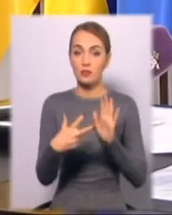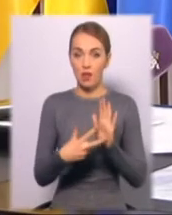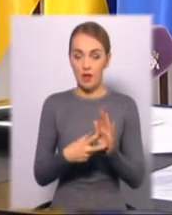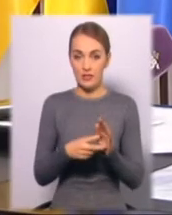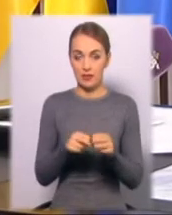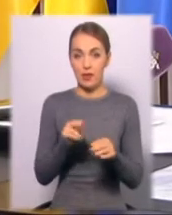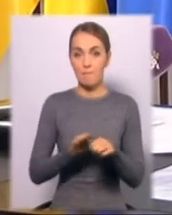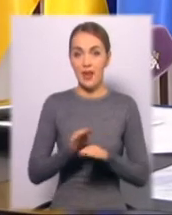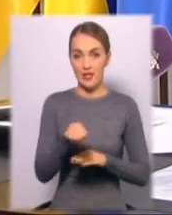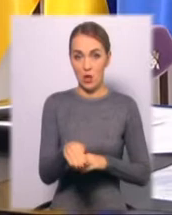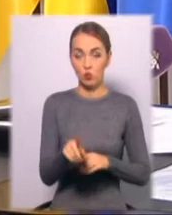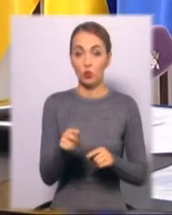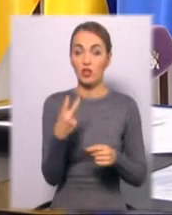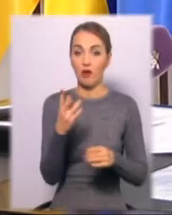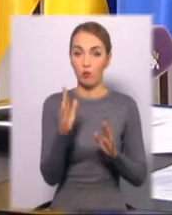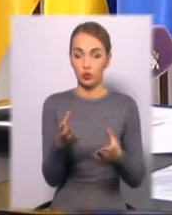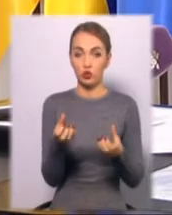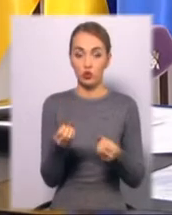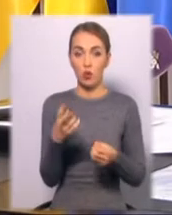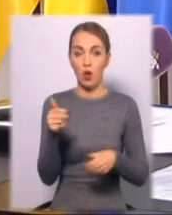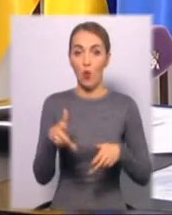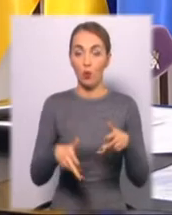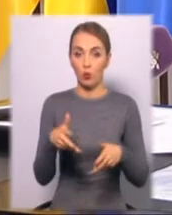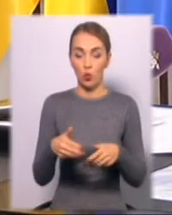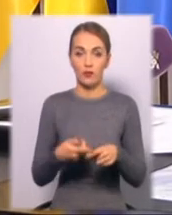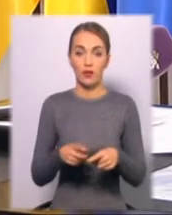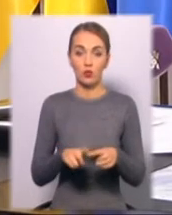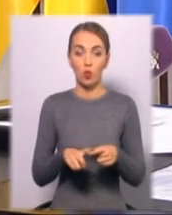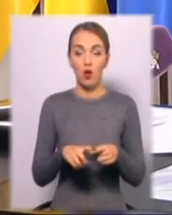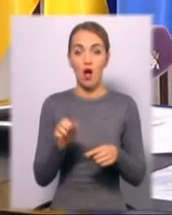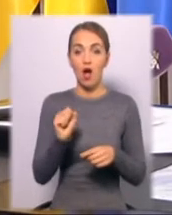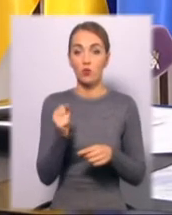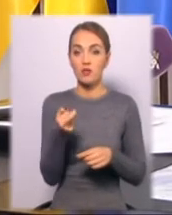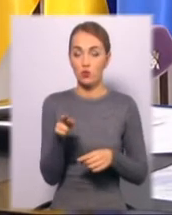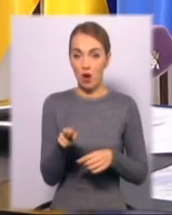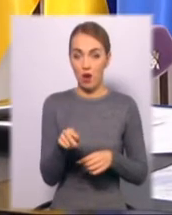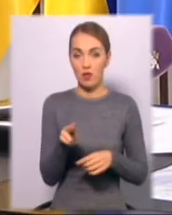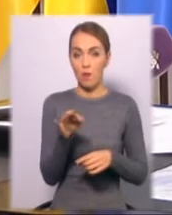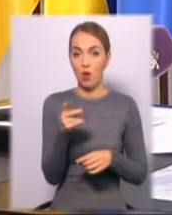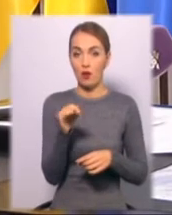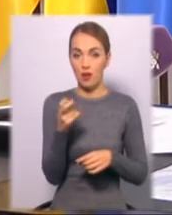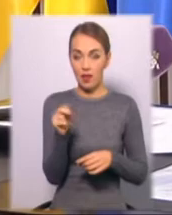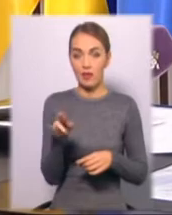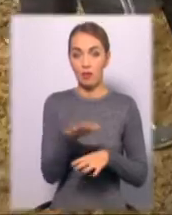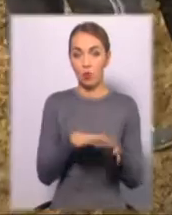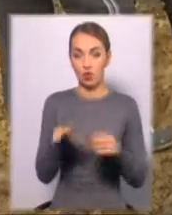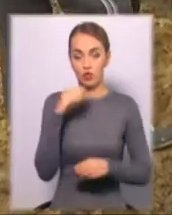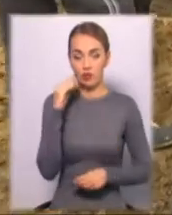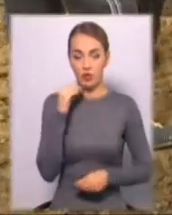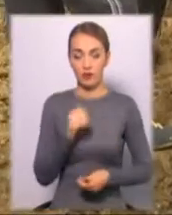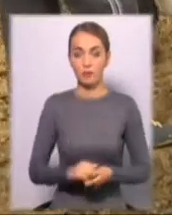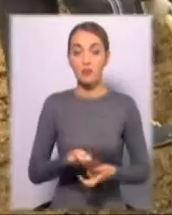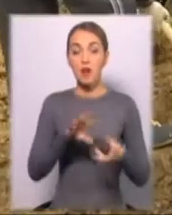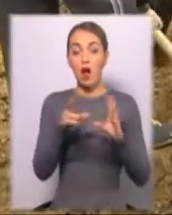переїздів. Теж 2 будуть ще на Оболоні. Це Автозаводська Полярна і площа Шевченка.